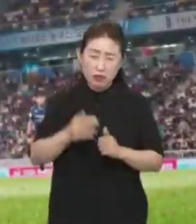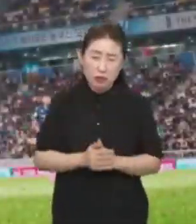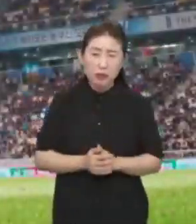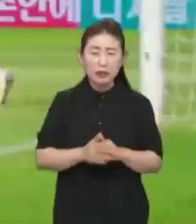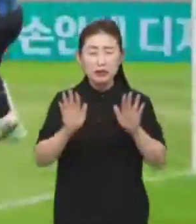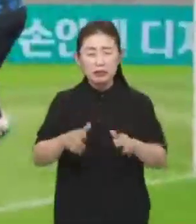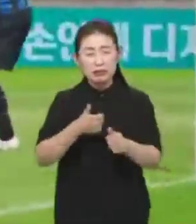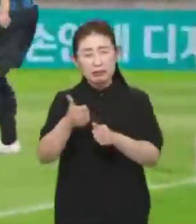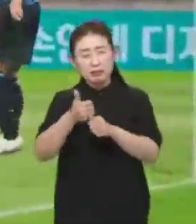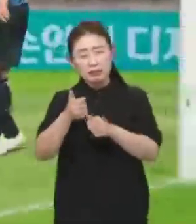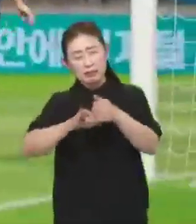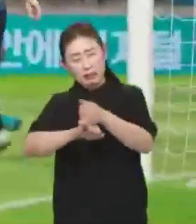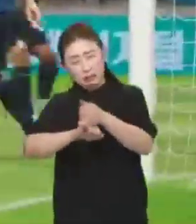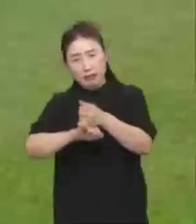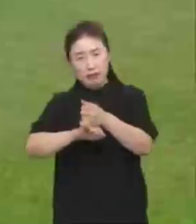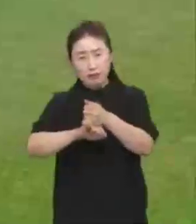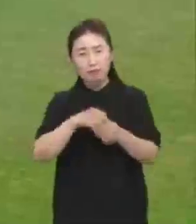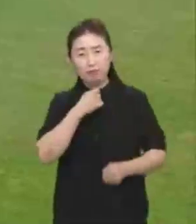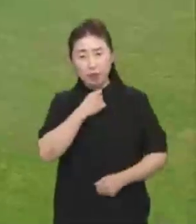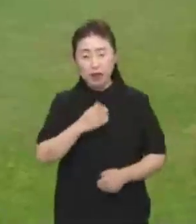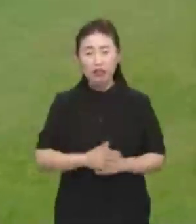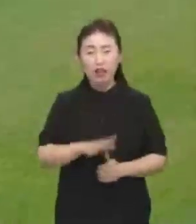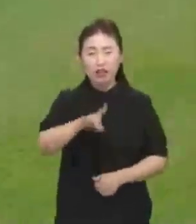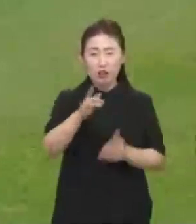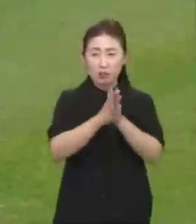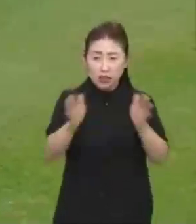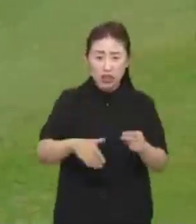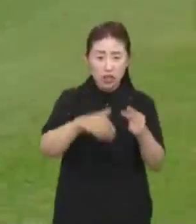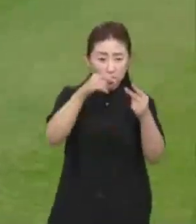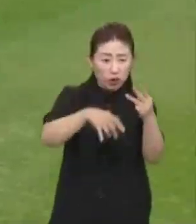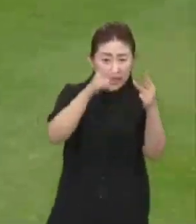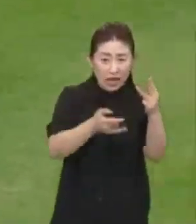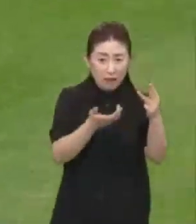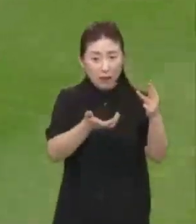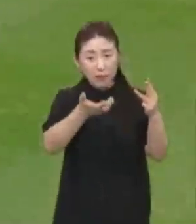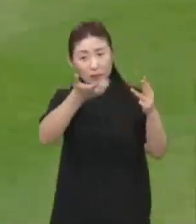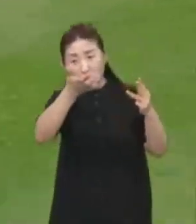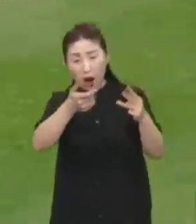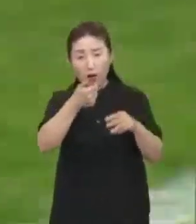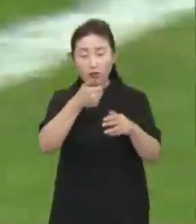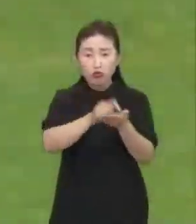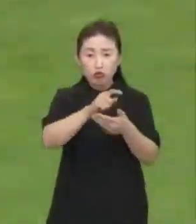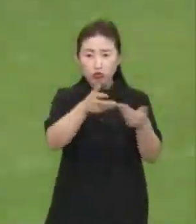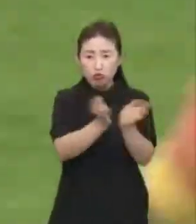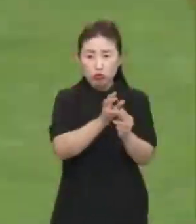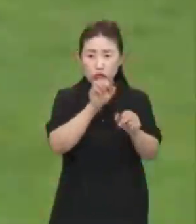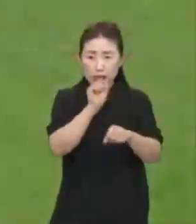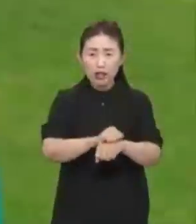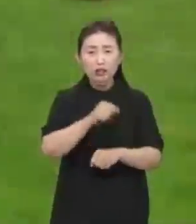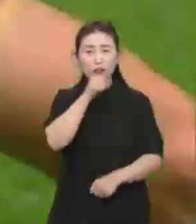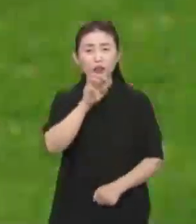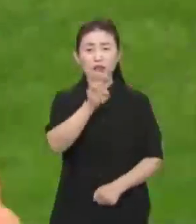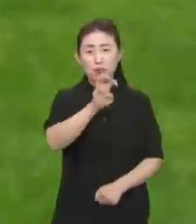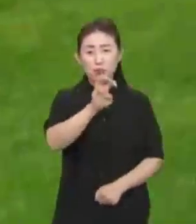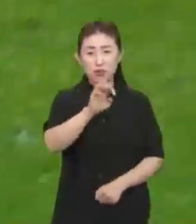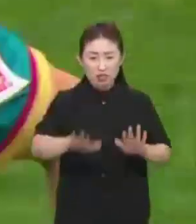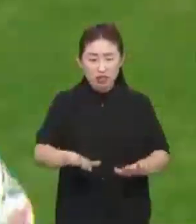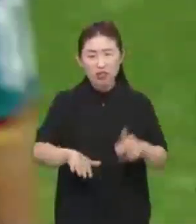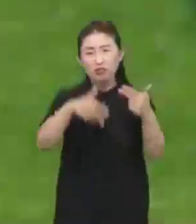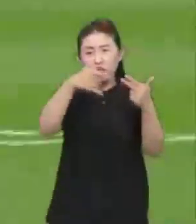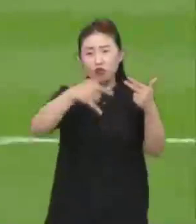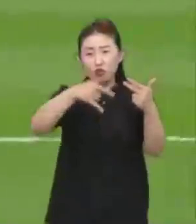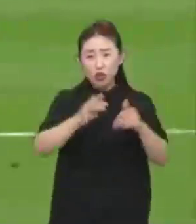승리가 절실합니다. 리그 초반 2에서 3위를 달리며 돌풍을 일으킨 대전은 승점 30점으로 7위까지 떨어진